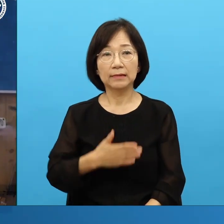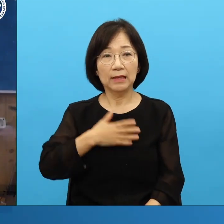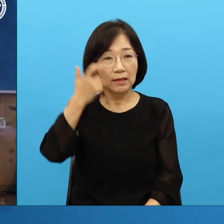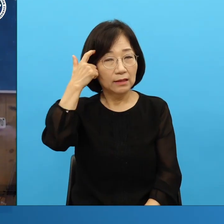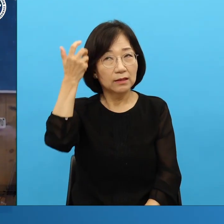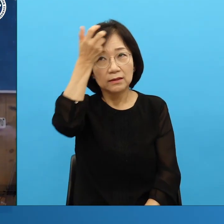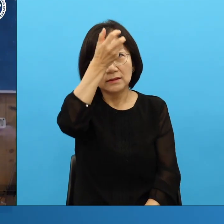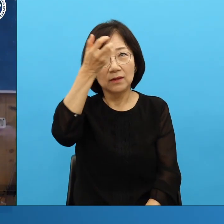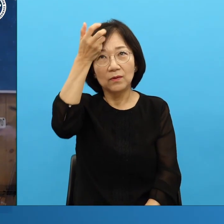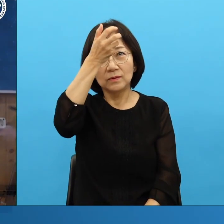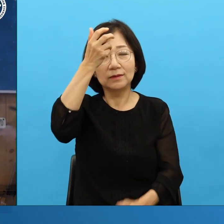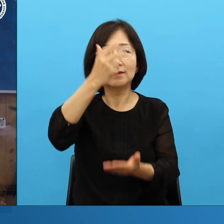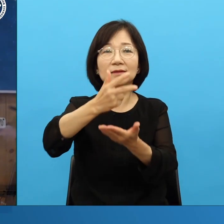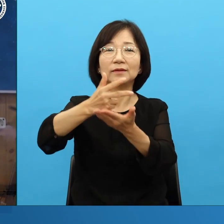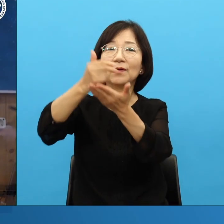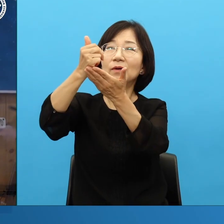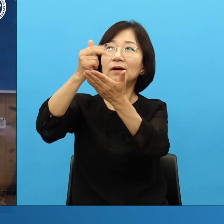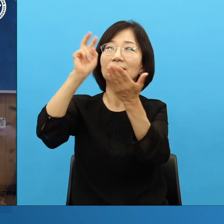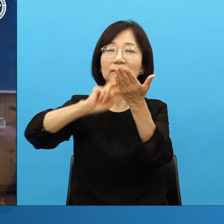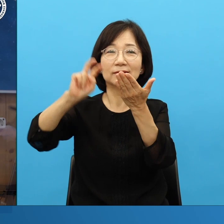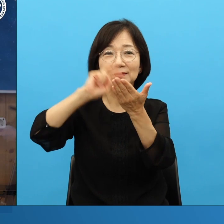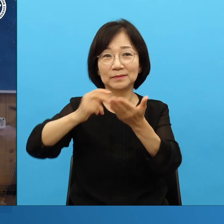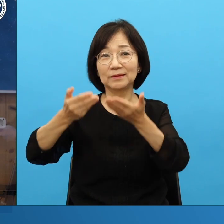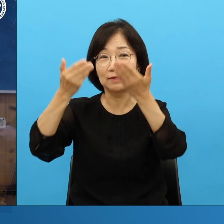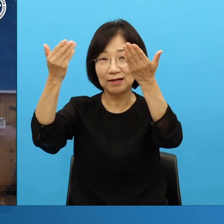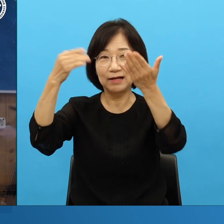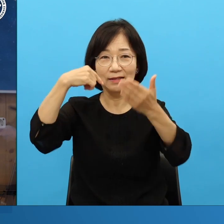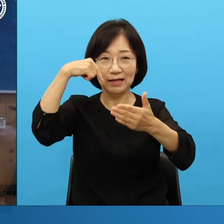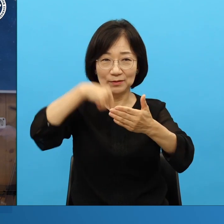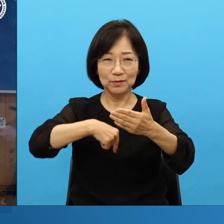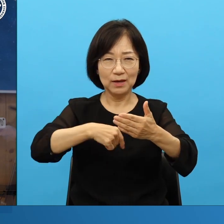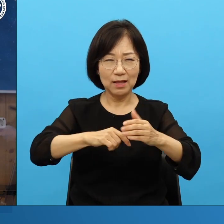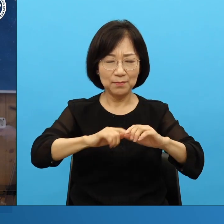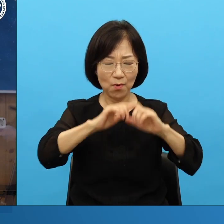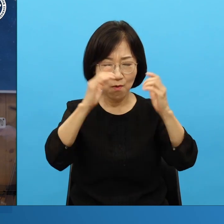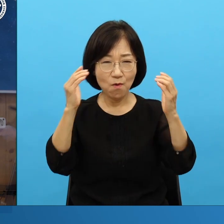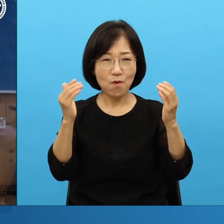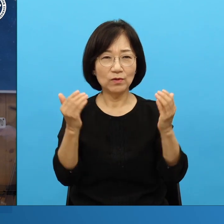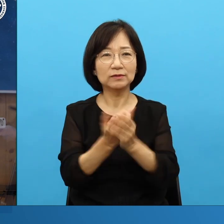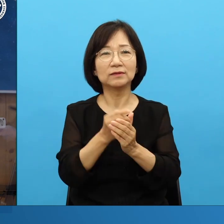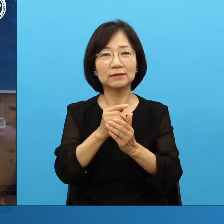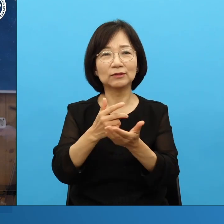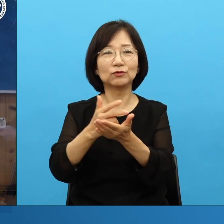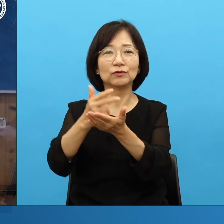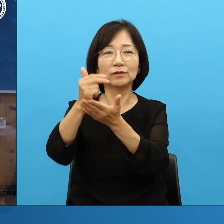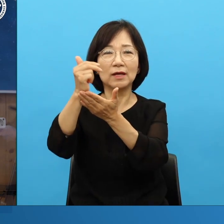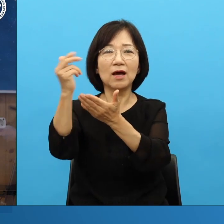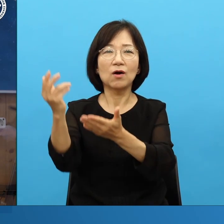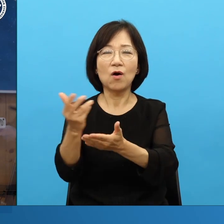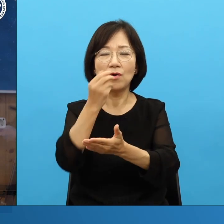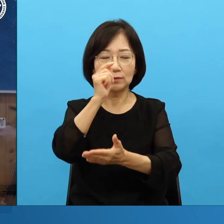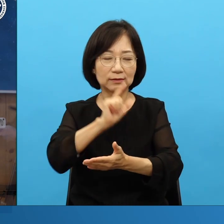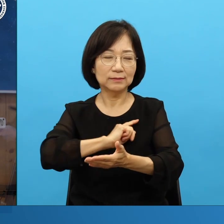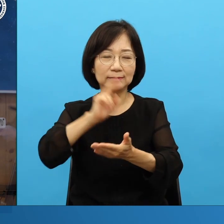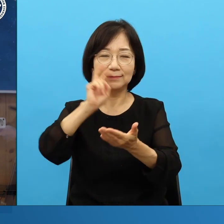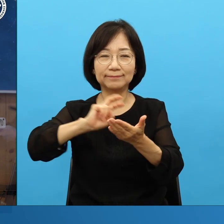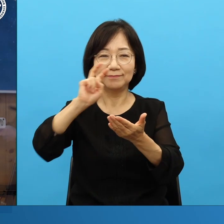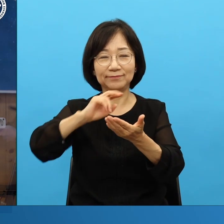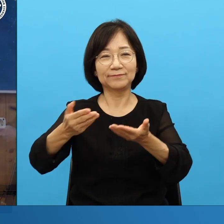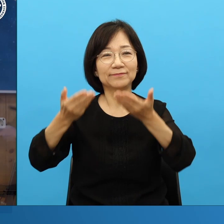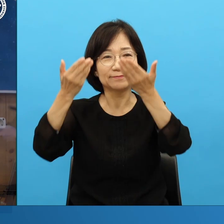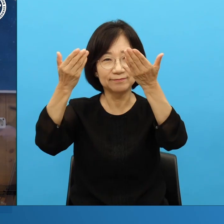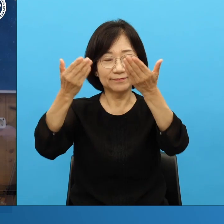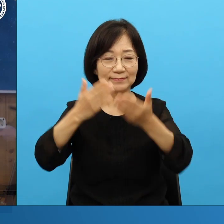내 영혼아 여호와를 송축하라. 내 속에 있는 것들아 다 그의 거룩한 이름을 송축하라.